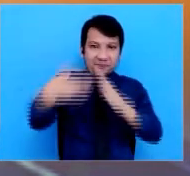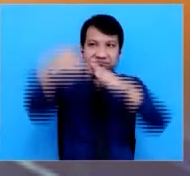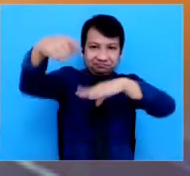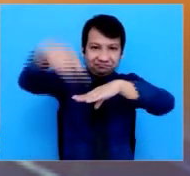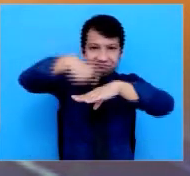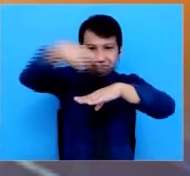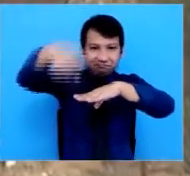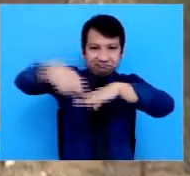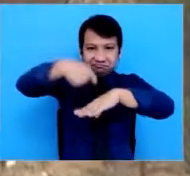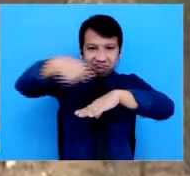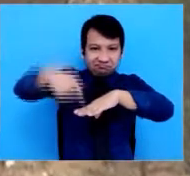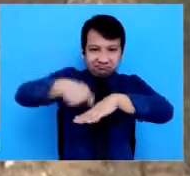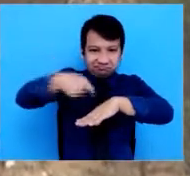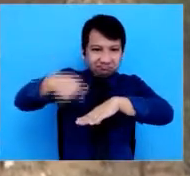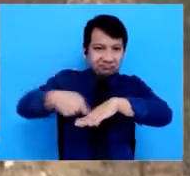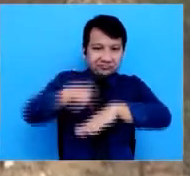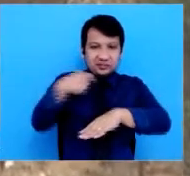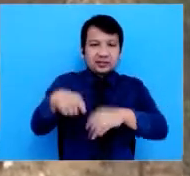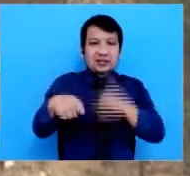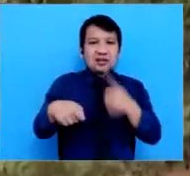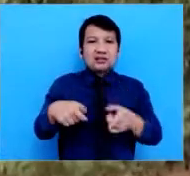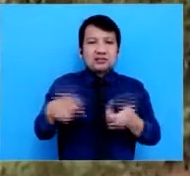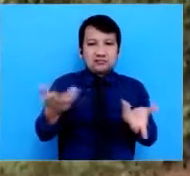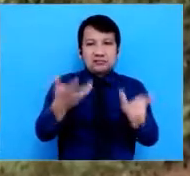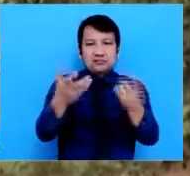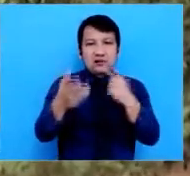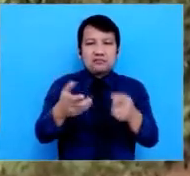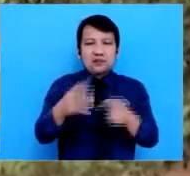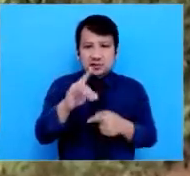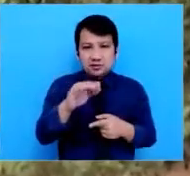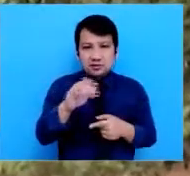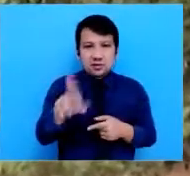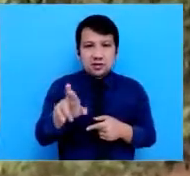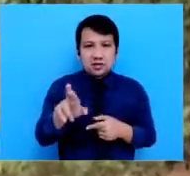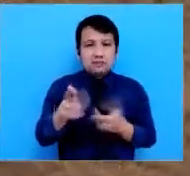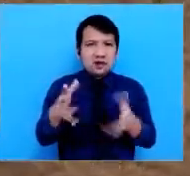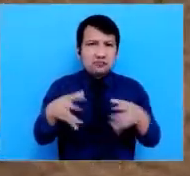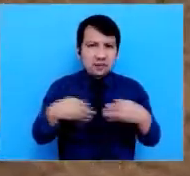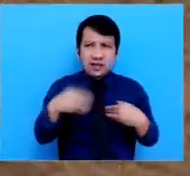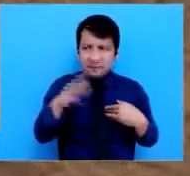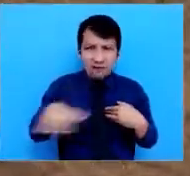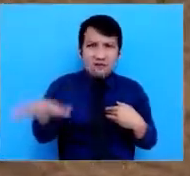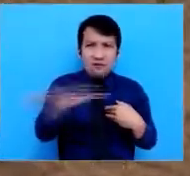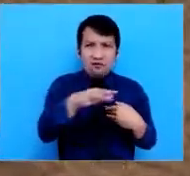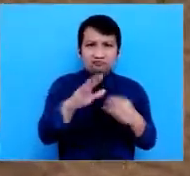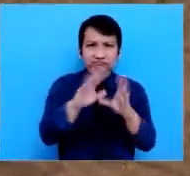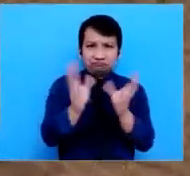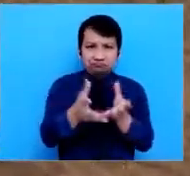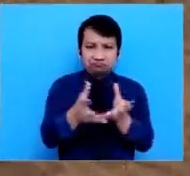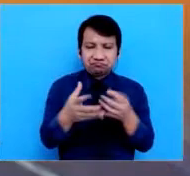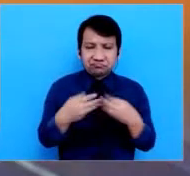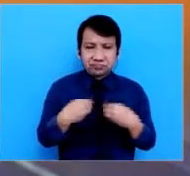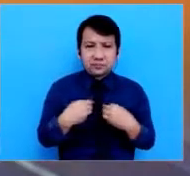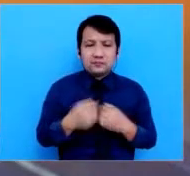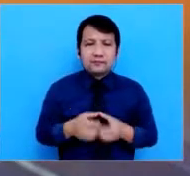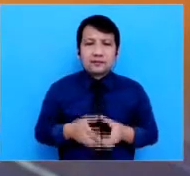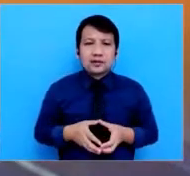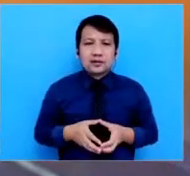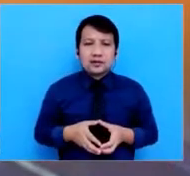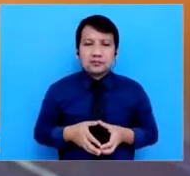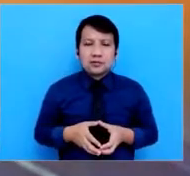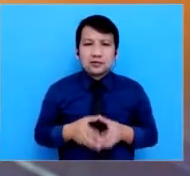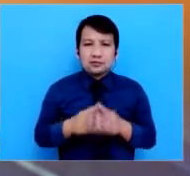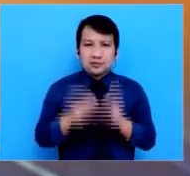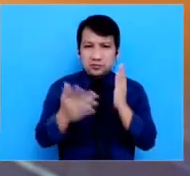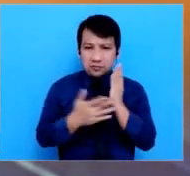mga mineral. Ayon naman sa DENR, tagap daw sa buong mundo ang ganitong uri ng pagmimina. May mga teknolohiya